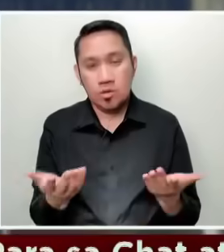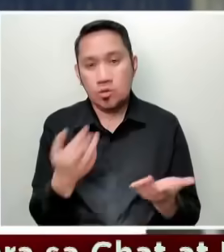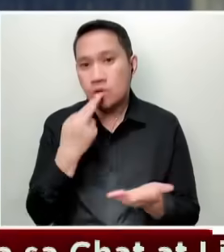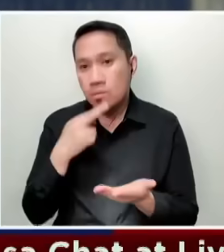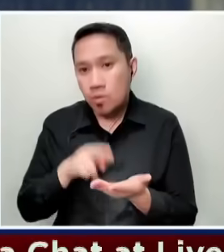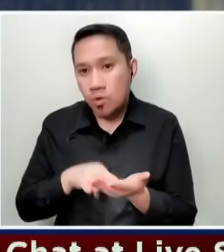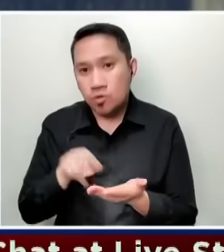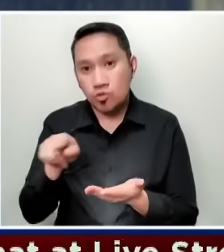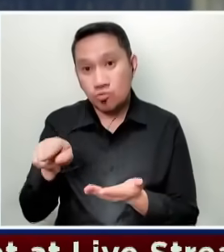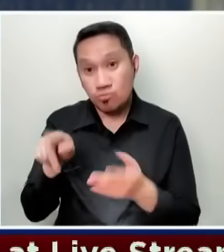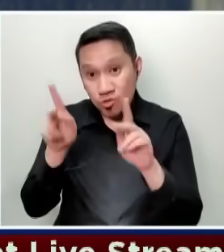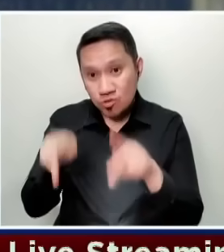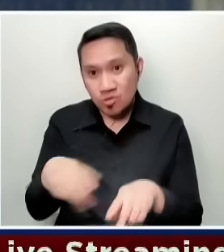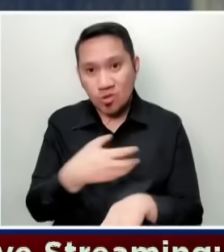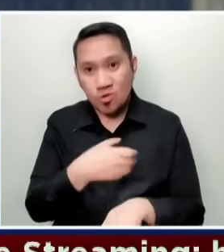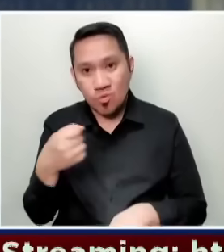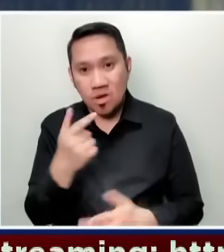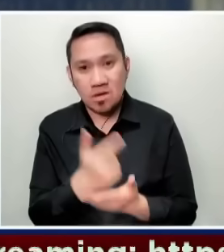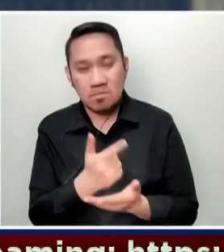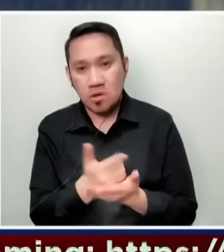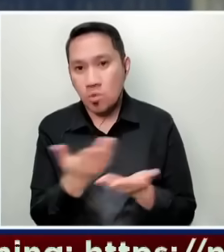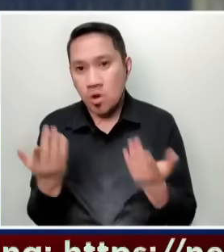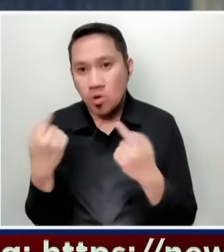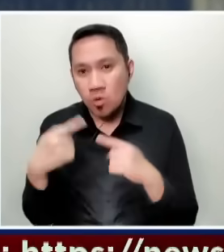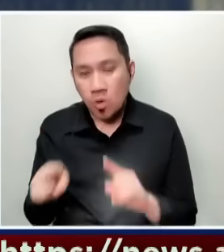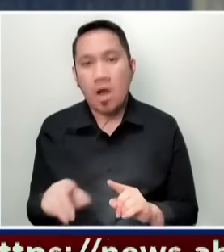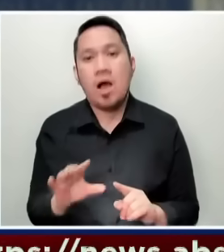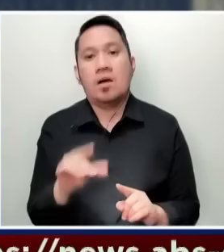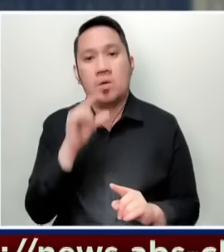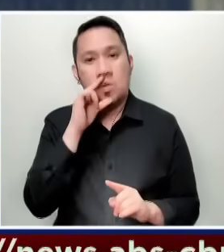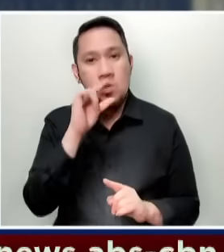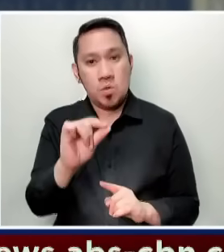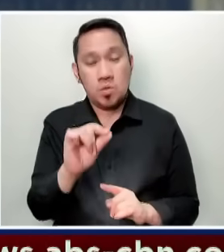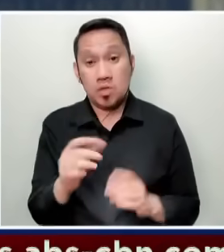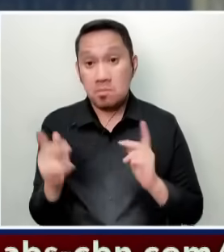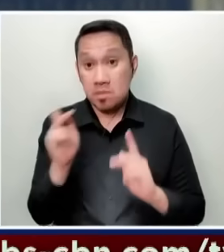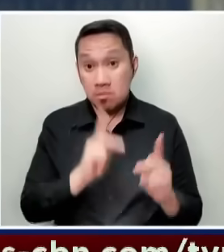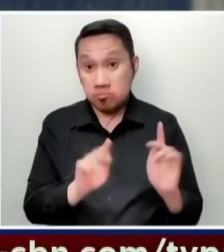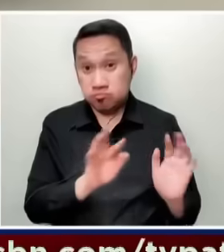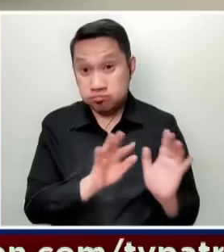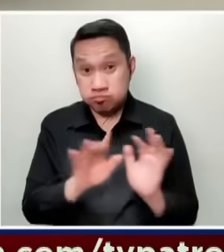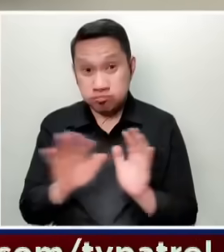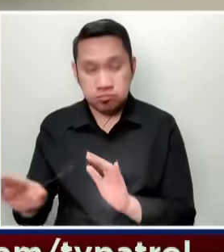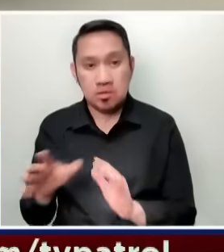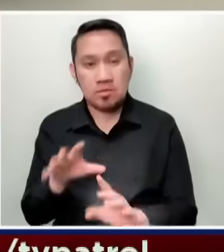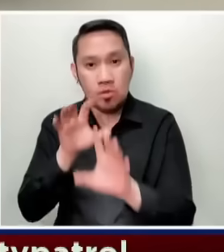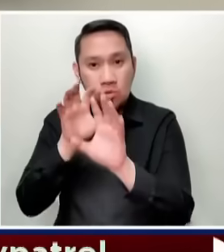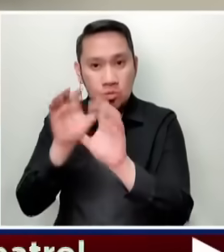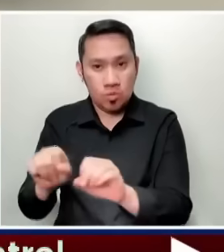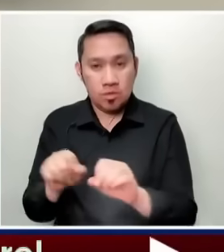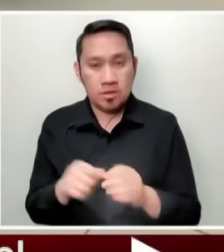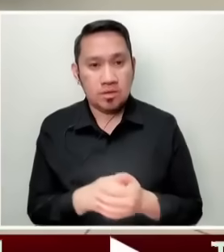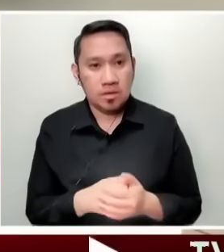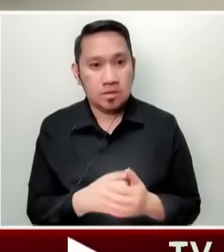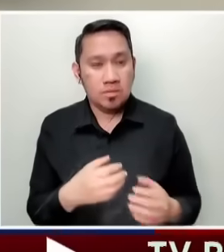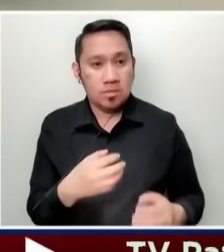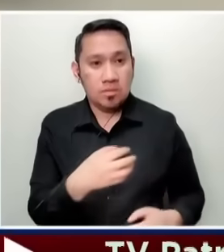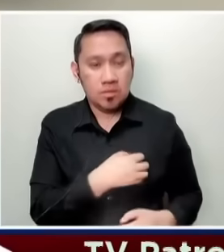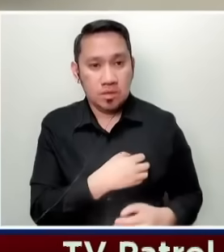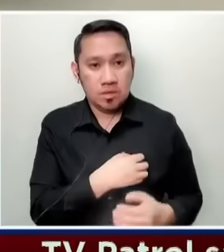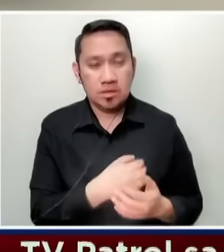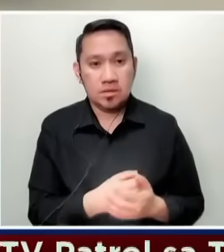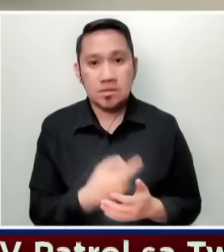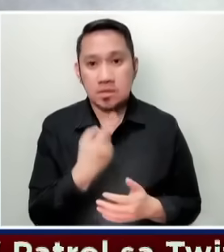ibang kababayan natin, hinabol din siya, no? Hanggang sa inabot din ng pulis. Dagdag ng Paranaque PNP,